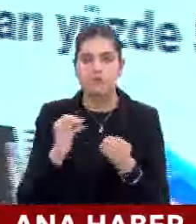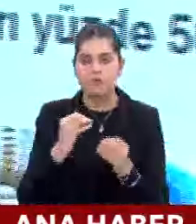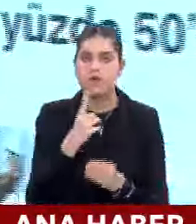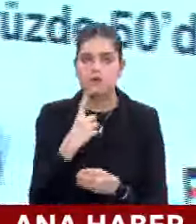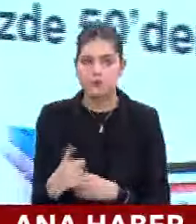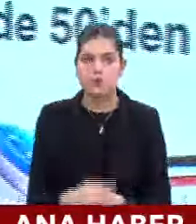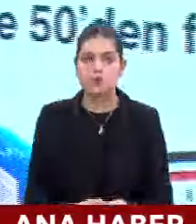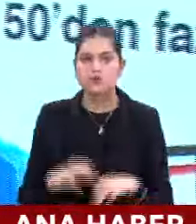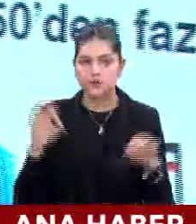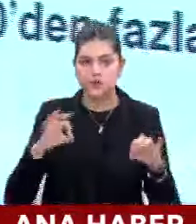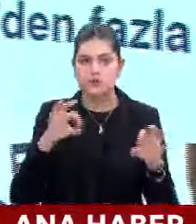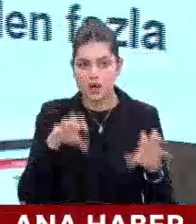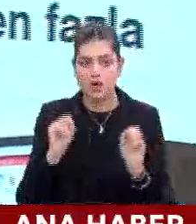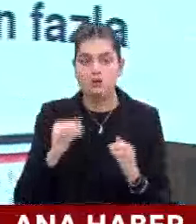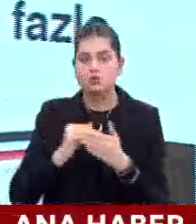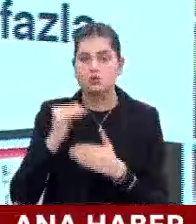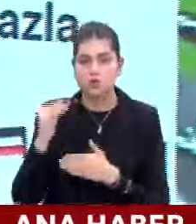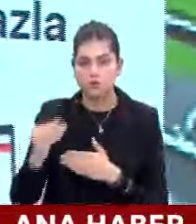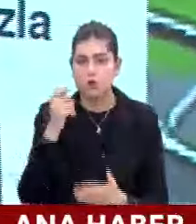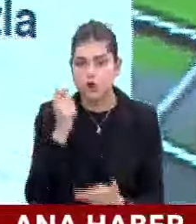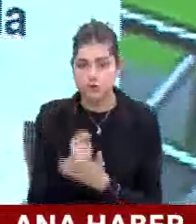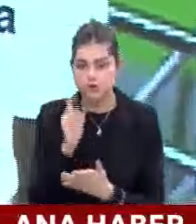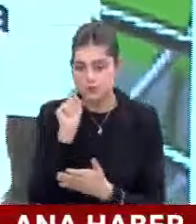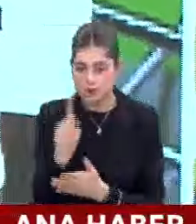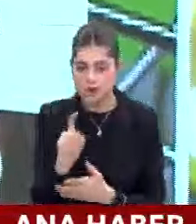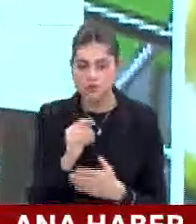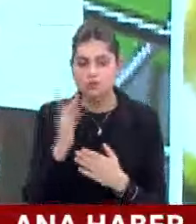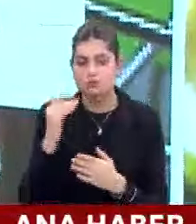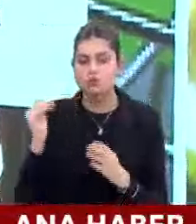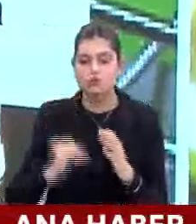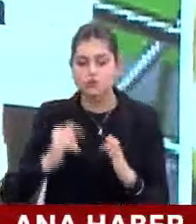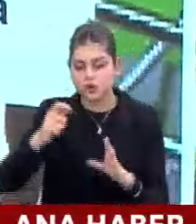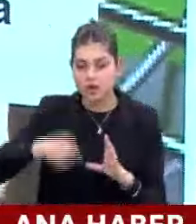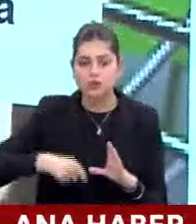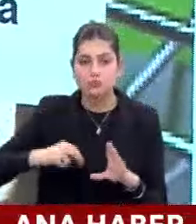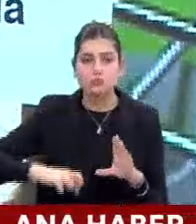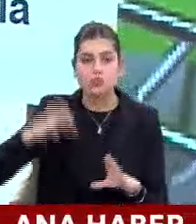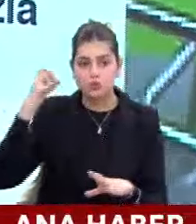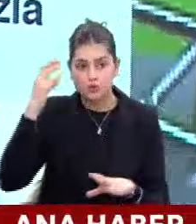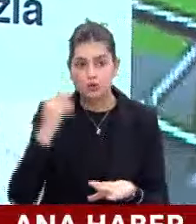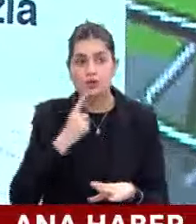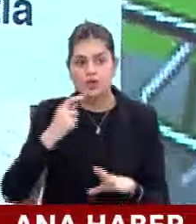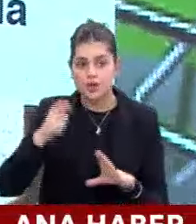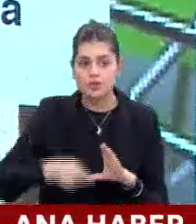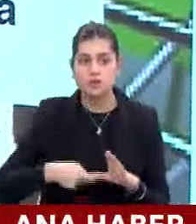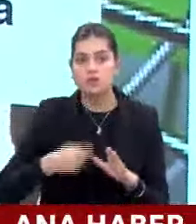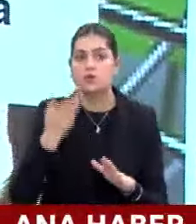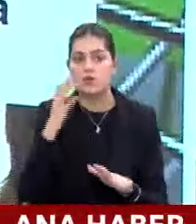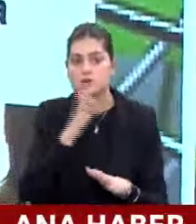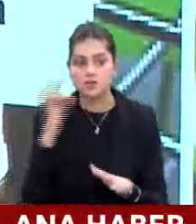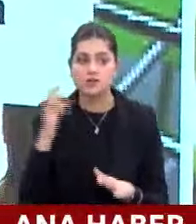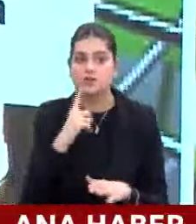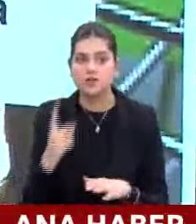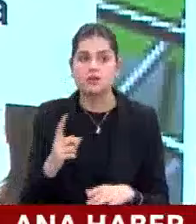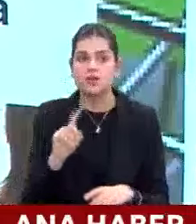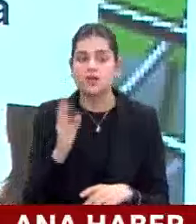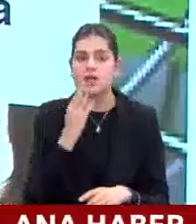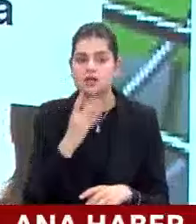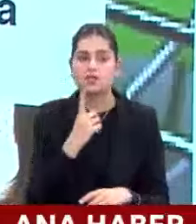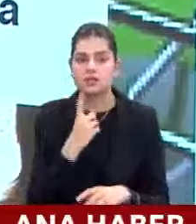Bakınız. Şimdi al sonra öde seçeneği. Özellikle düşük kredi puanına sahip, kredi geçmişi olmayan tüketiciler veya